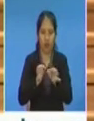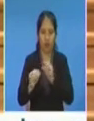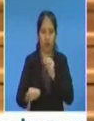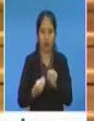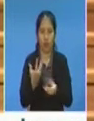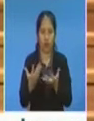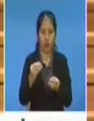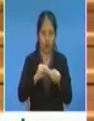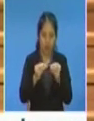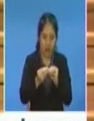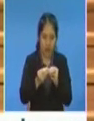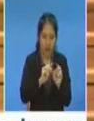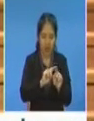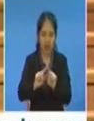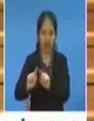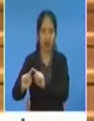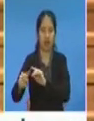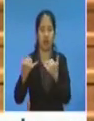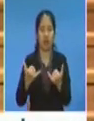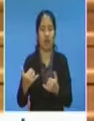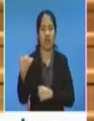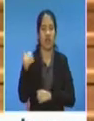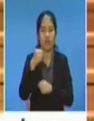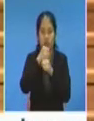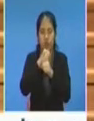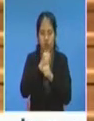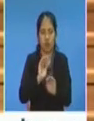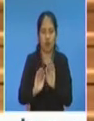ขณะนี้เรามีผู้สูงวัยอยู่ประมาณ10กว่าล้านคน